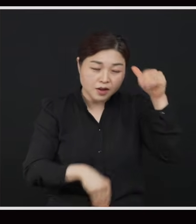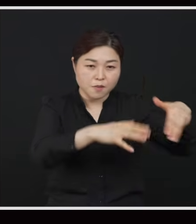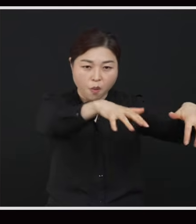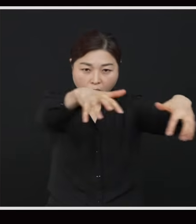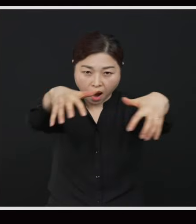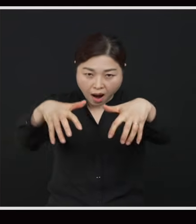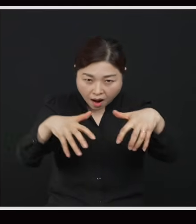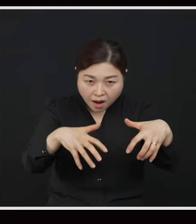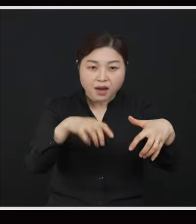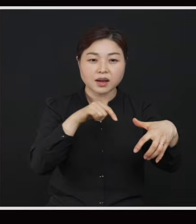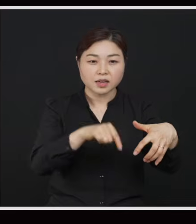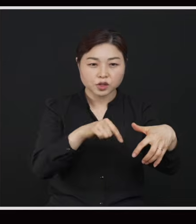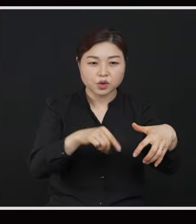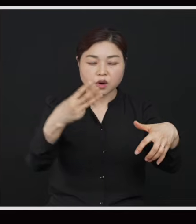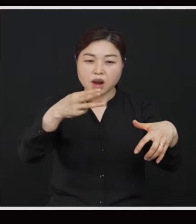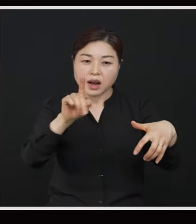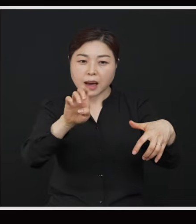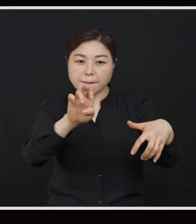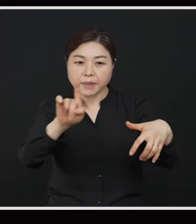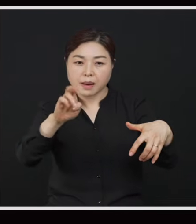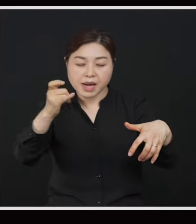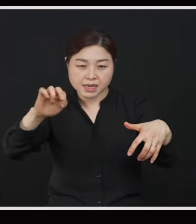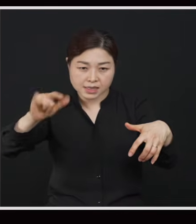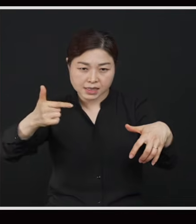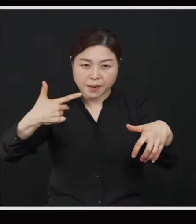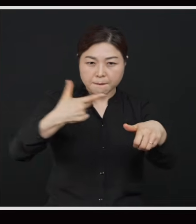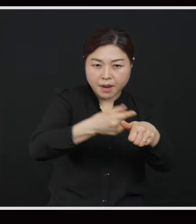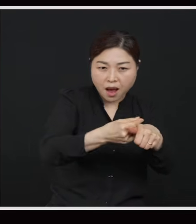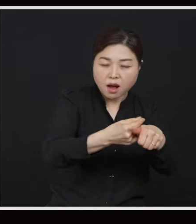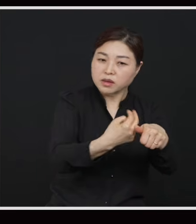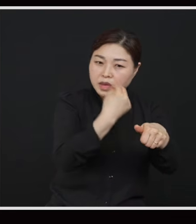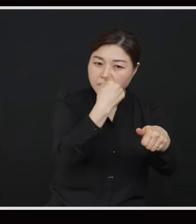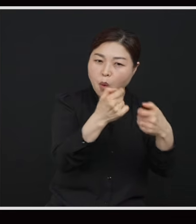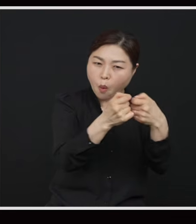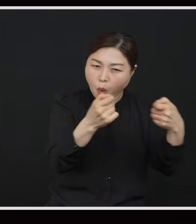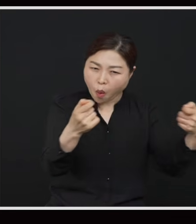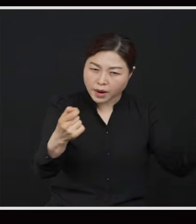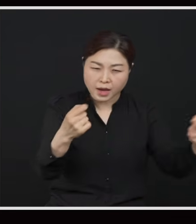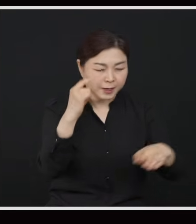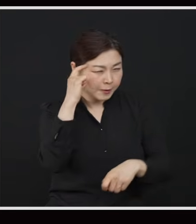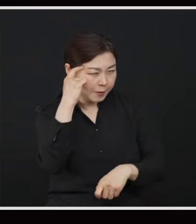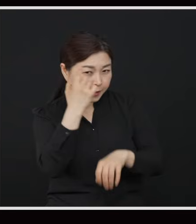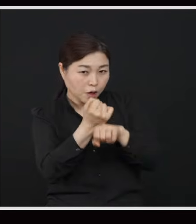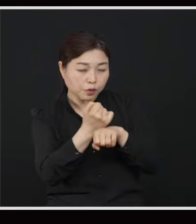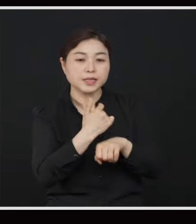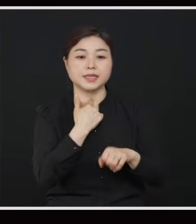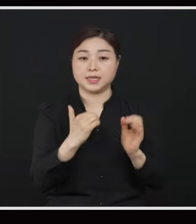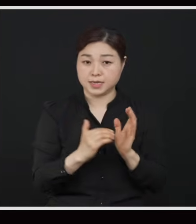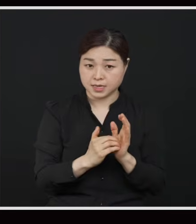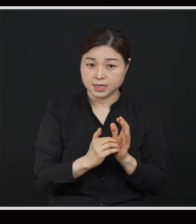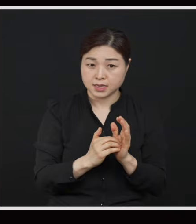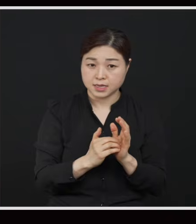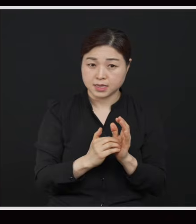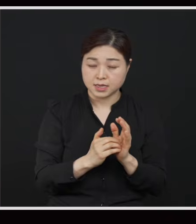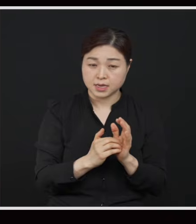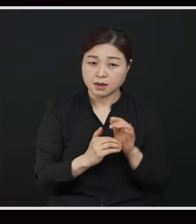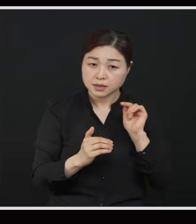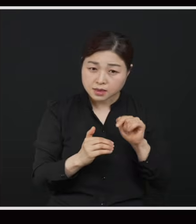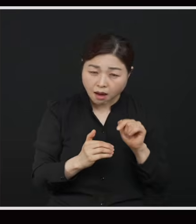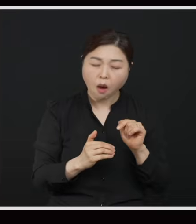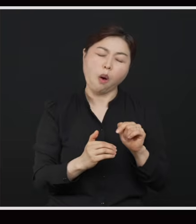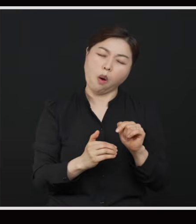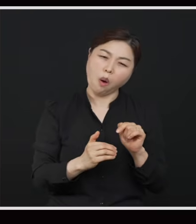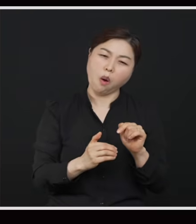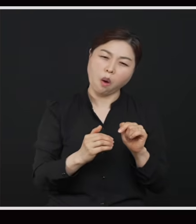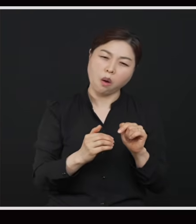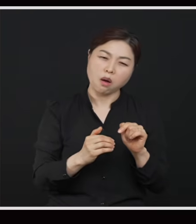강아지 자원봉사 개를 모집을 해가지고 라파마이신 주사를 주고 그 수명을 재는 그런 연구를 하고 있고,